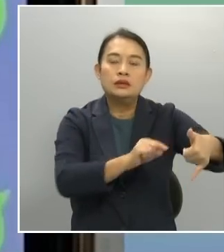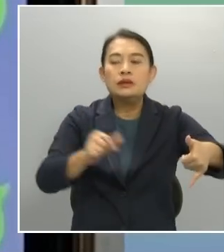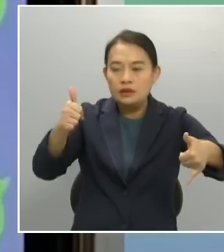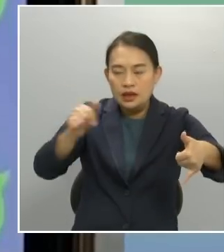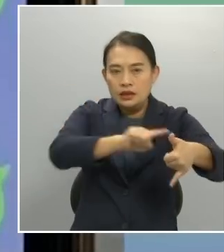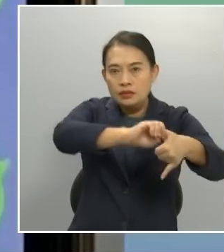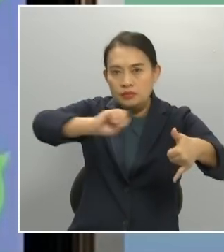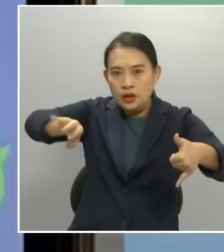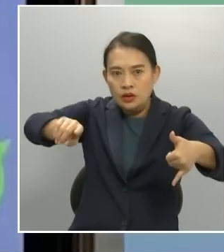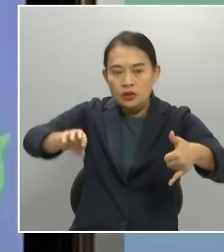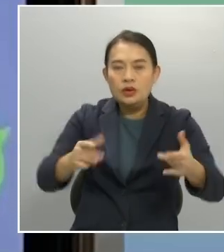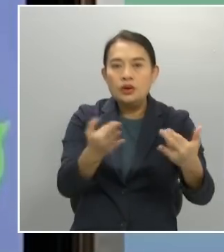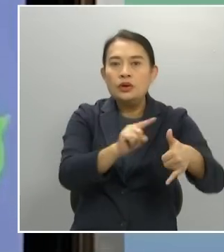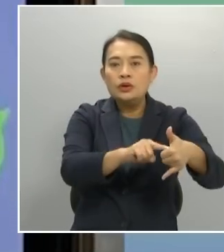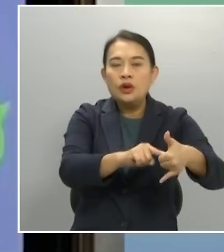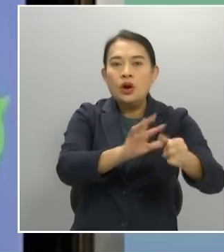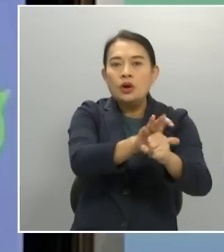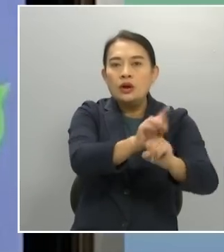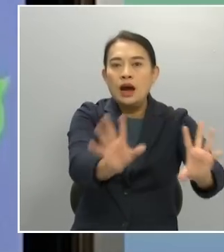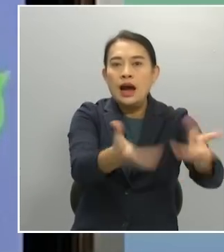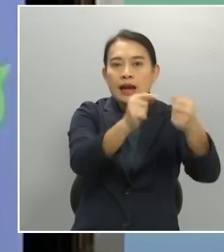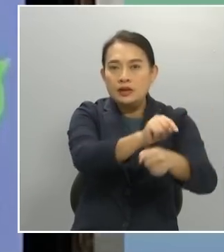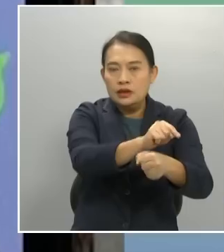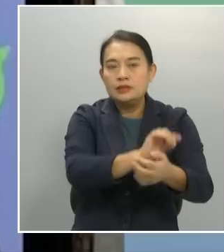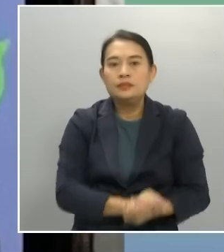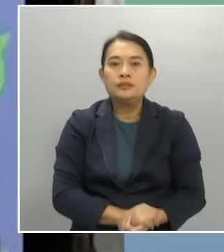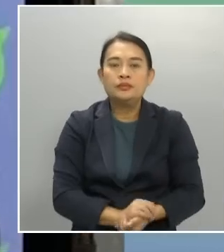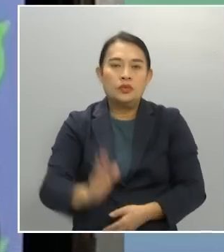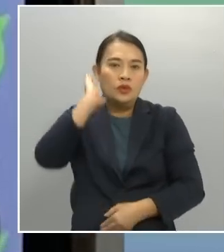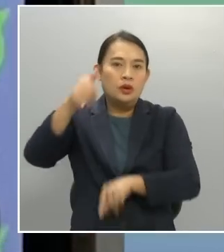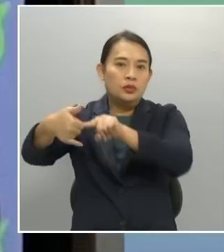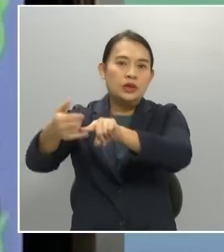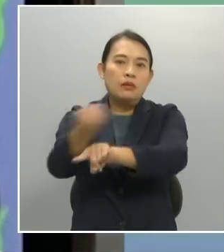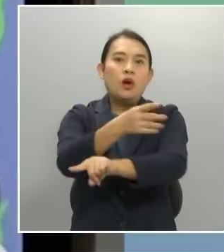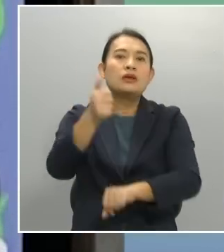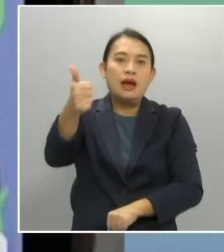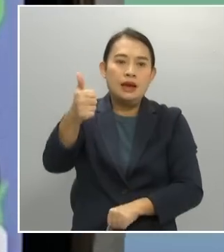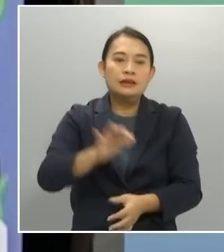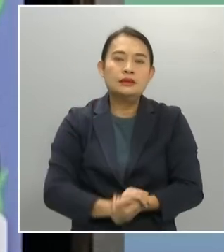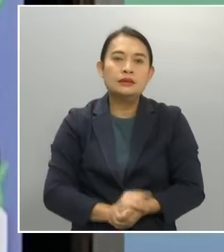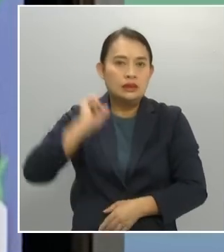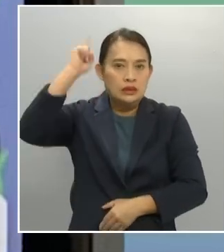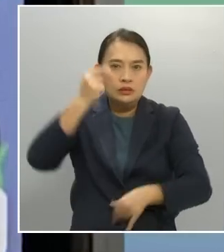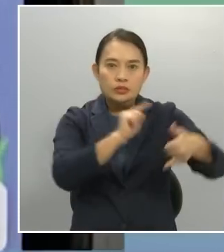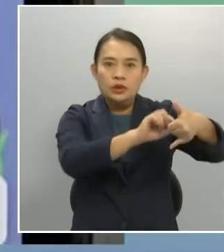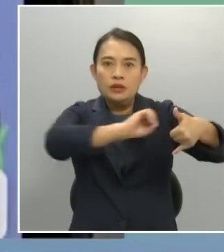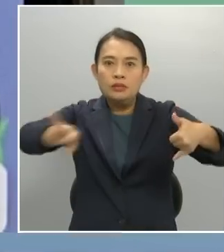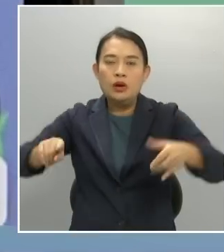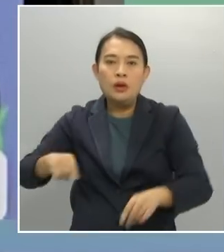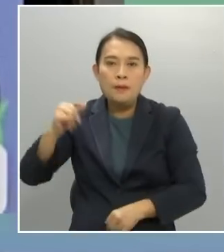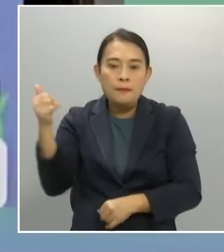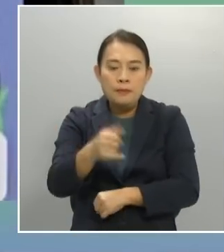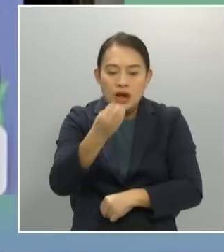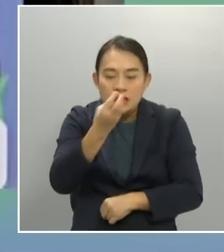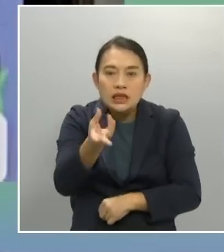รอเมียหายดีก่อนนะผัวฝั่งชายก็บอกว่าได้จากฝั่งหญิงก็บอกเราไปเข้ากันเฉยๆ